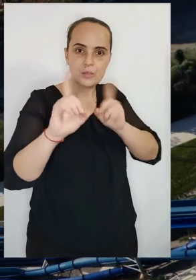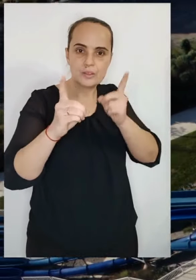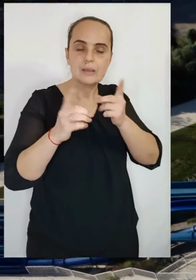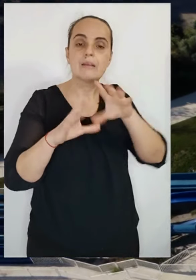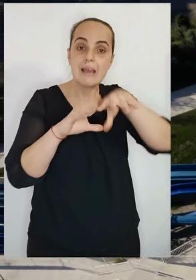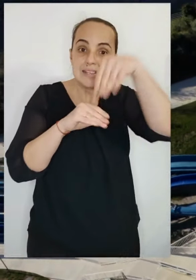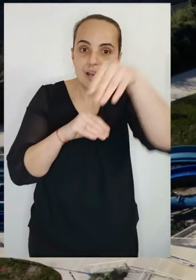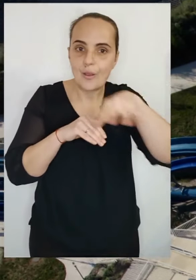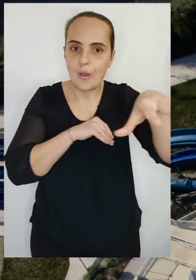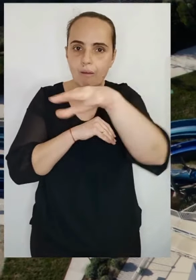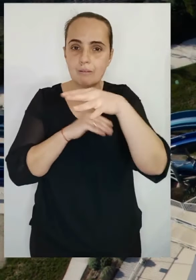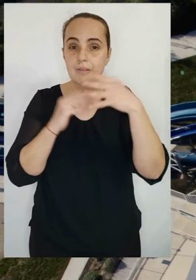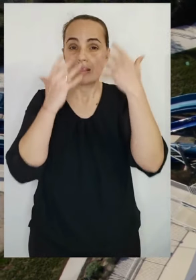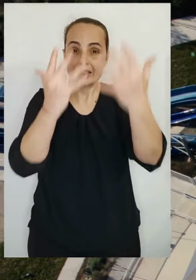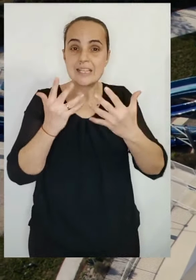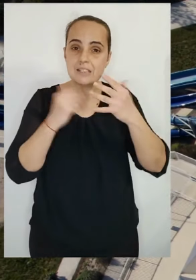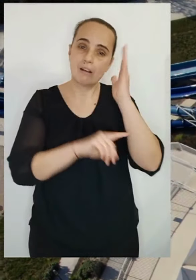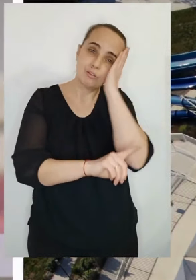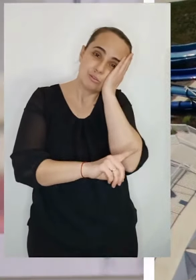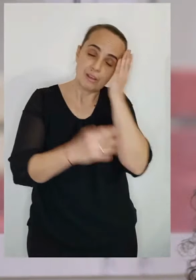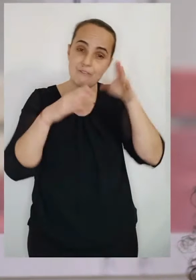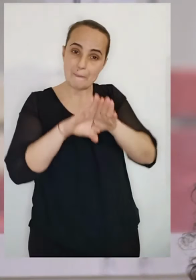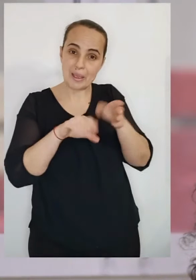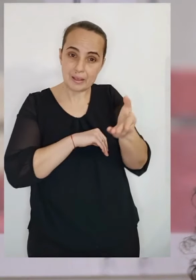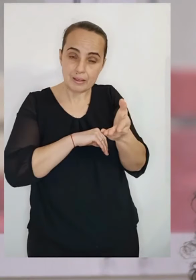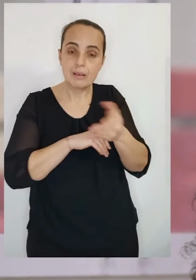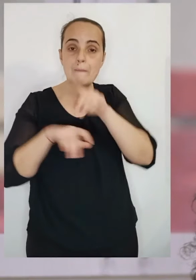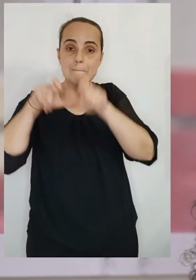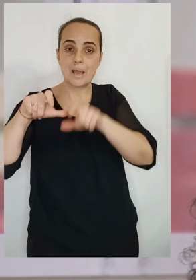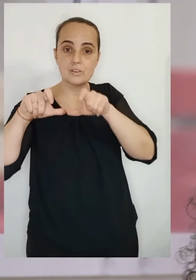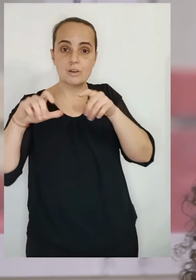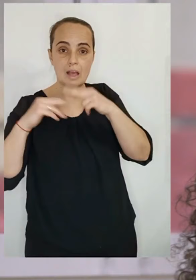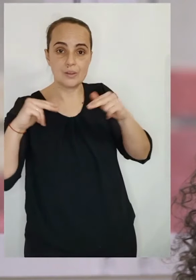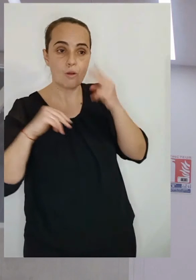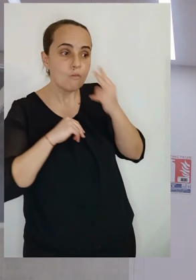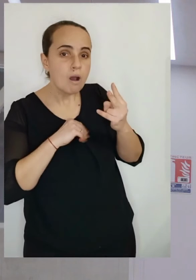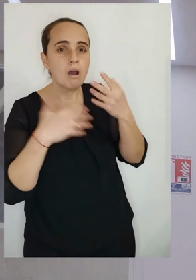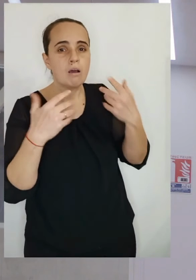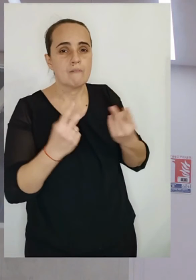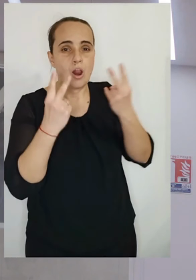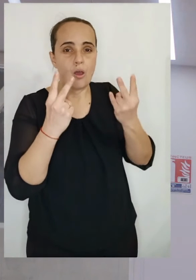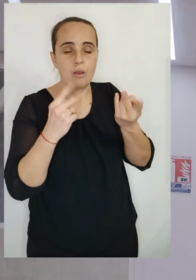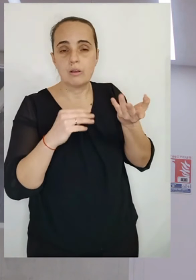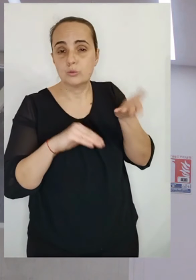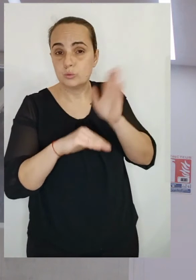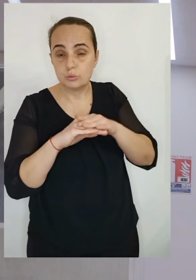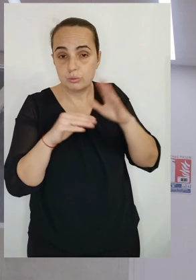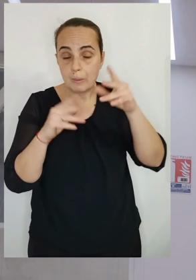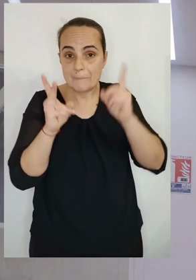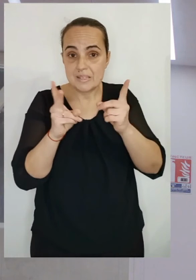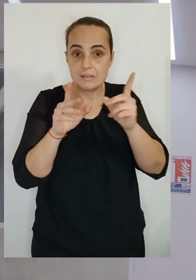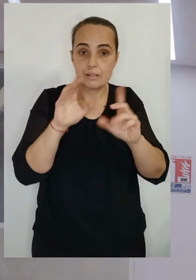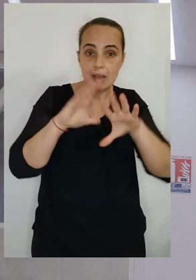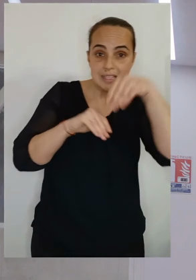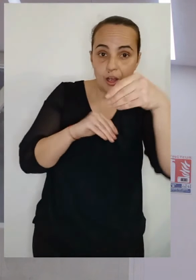qui était fermé depuis 10 ans, auquel les Avignonnais étaient très attachés depuis toujours. Et il n'y avait plus de piscine plein air qui